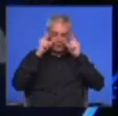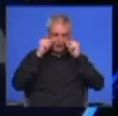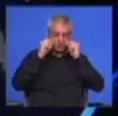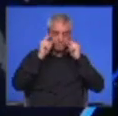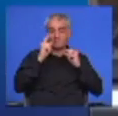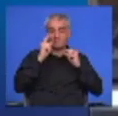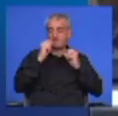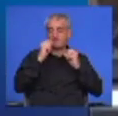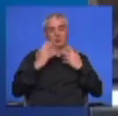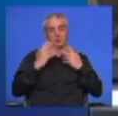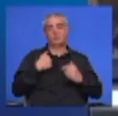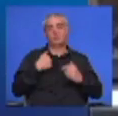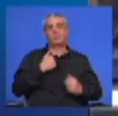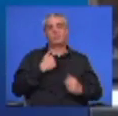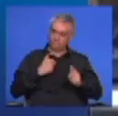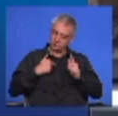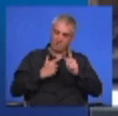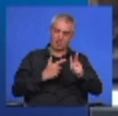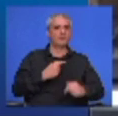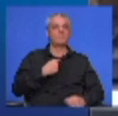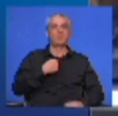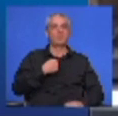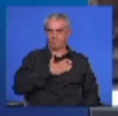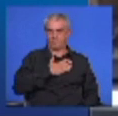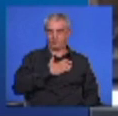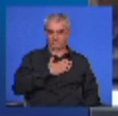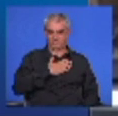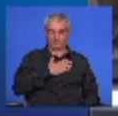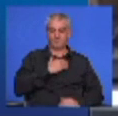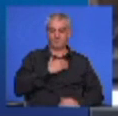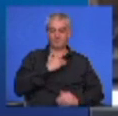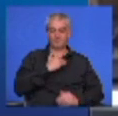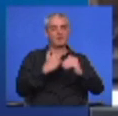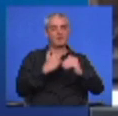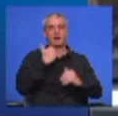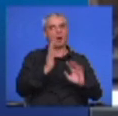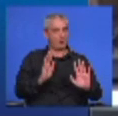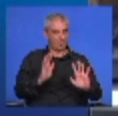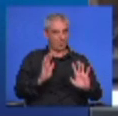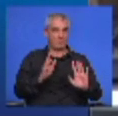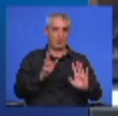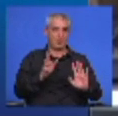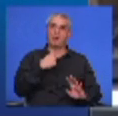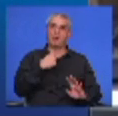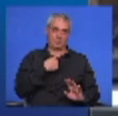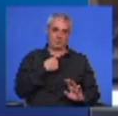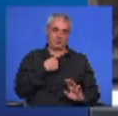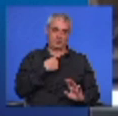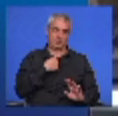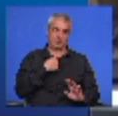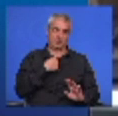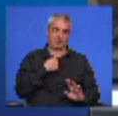לי מאוד. אני רוצה להילחם... לא, אני אומרת, המגמה רעה, אני